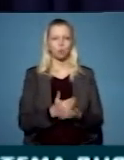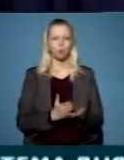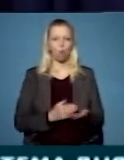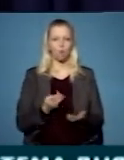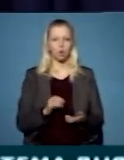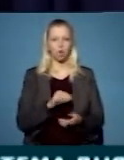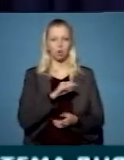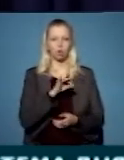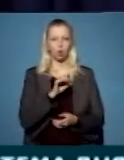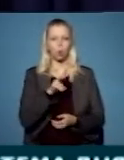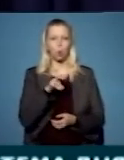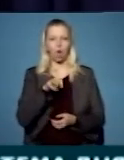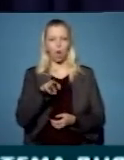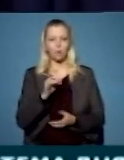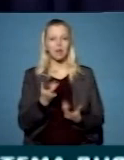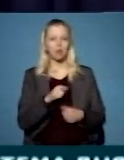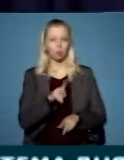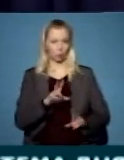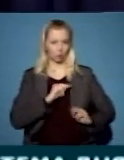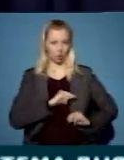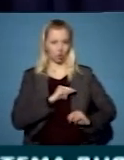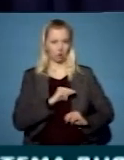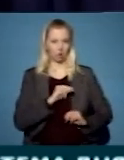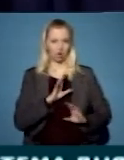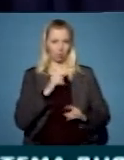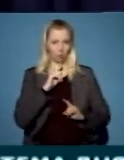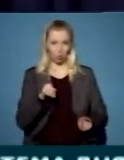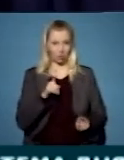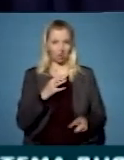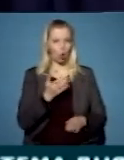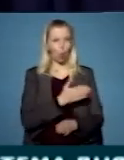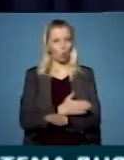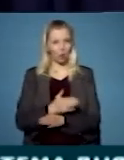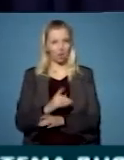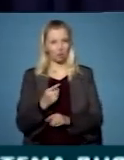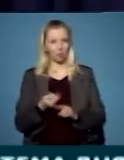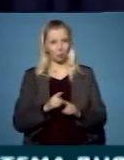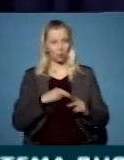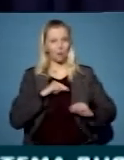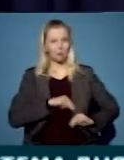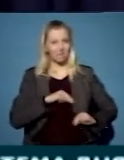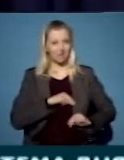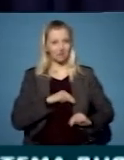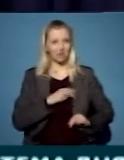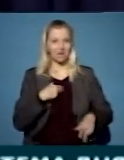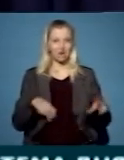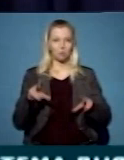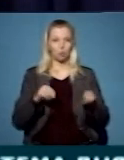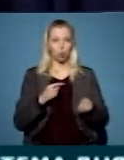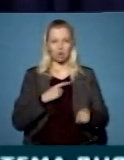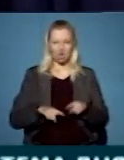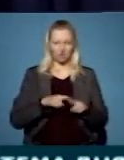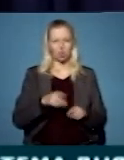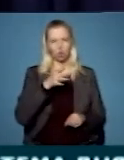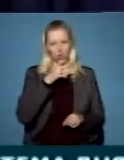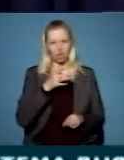саме трукамів, де вони будуть працювати. І не будемо говорити, на якому перехресті. Тобто ми будемо працювати, я сподіваюся, що в найшвидший